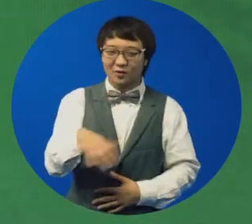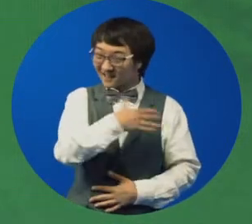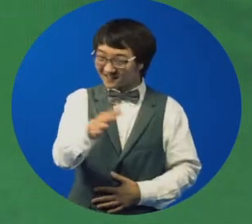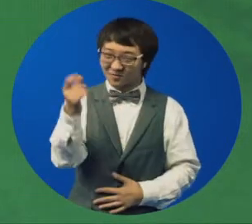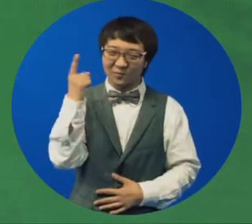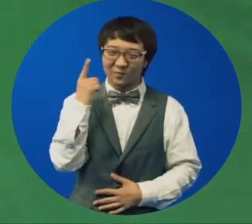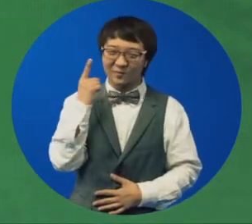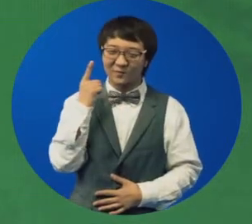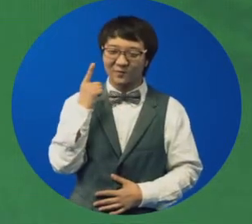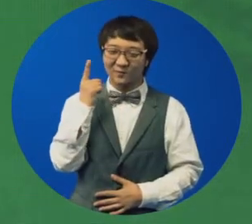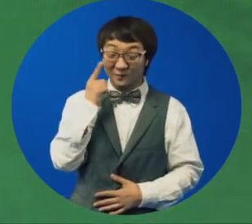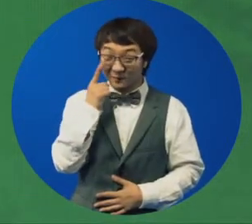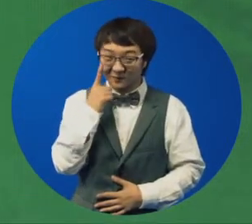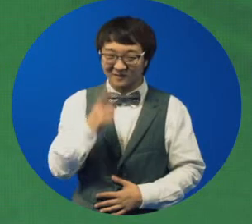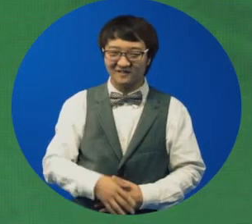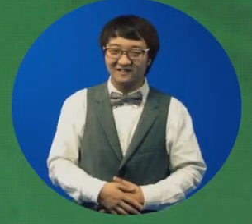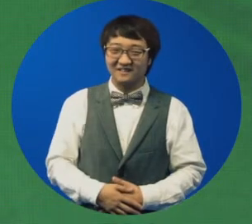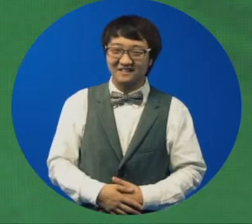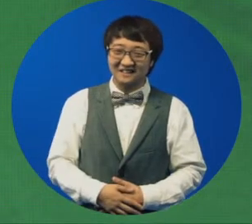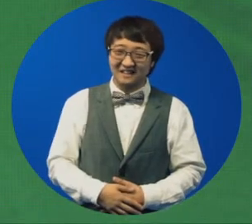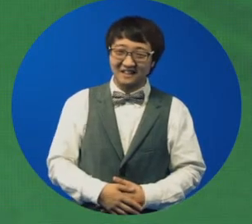손을 놓으면 아내는 즉시 쇼핑을 합니다.